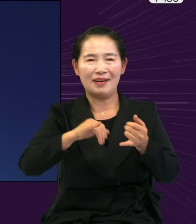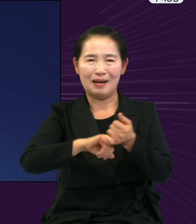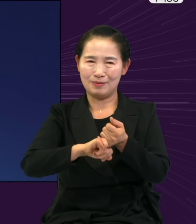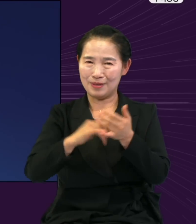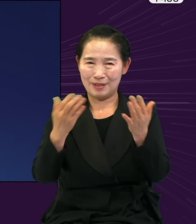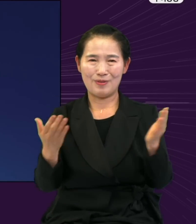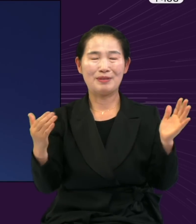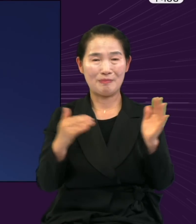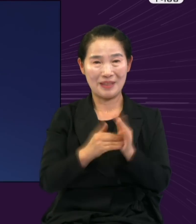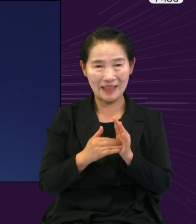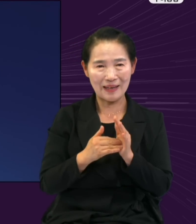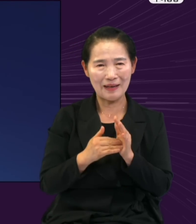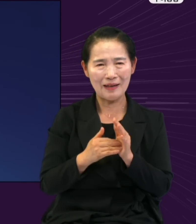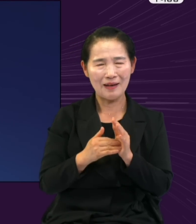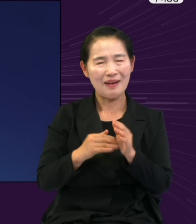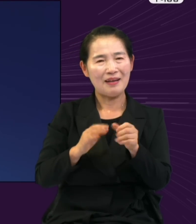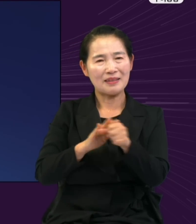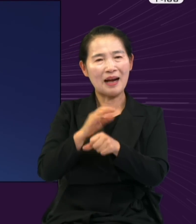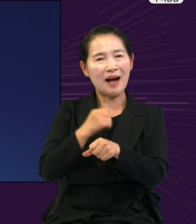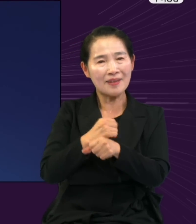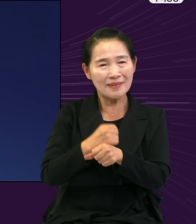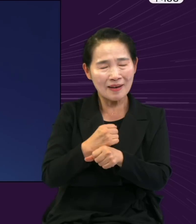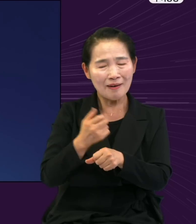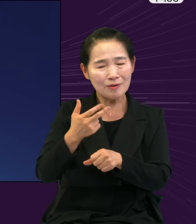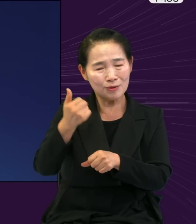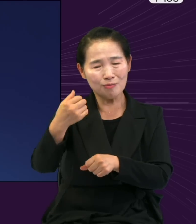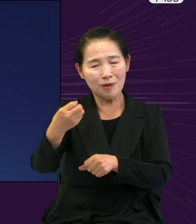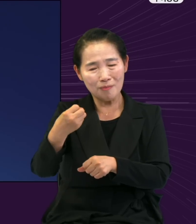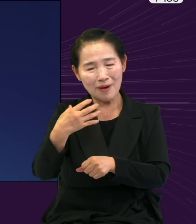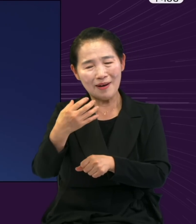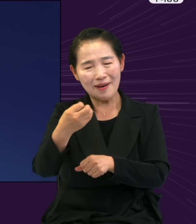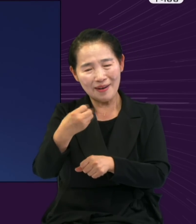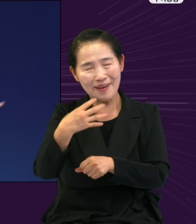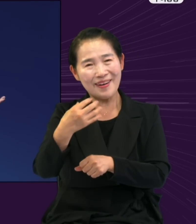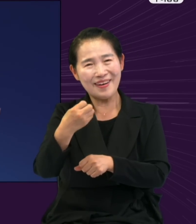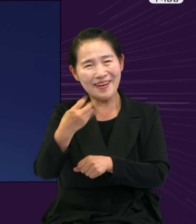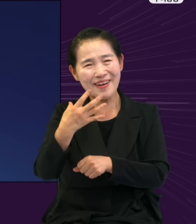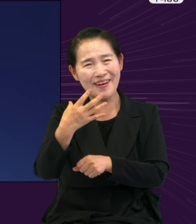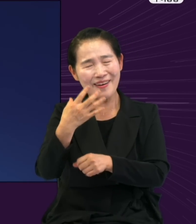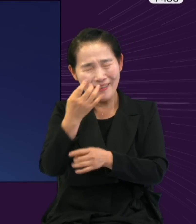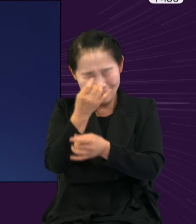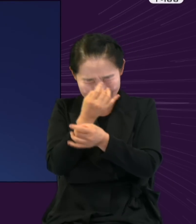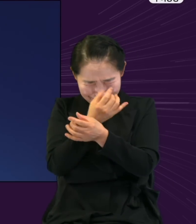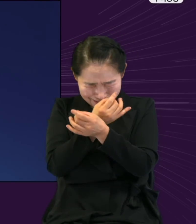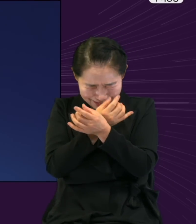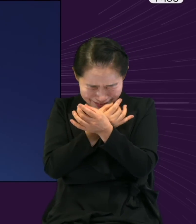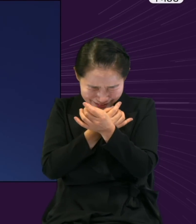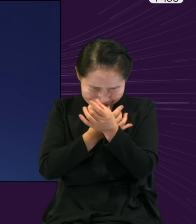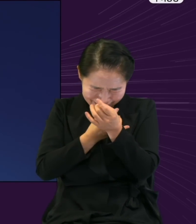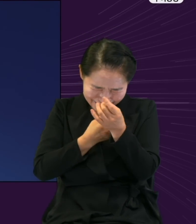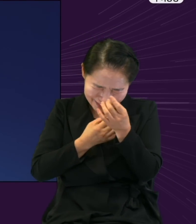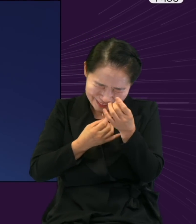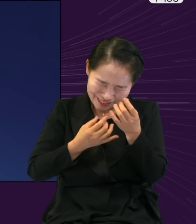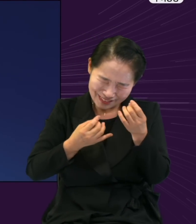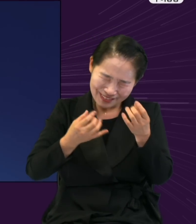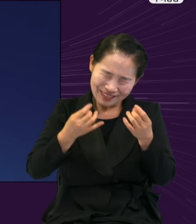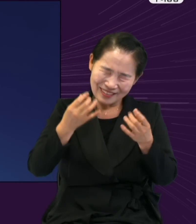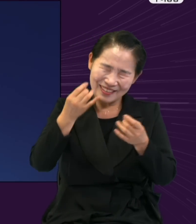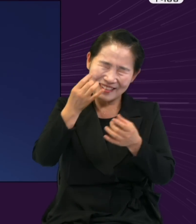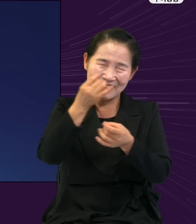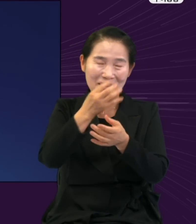그날 제가 들은 사랑한다 라는 고백의 말은 평생 들은 고백 다예요. 엄청난 고백을